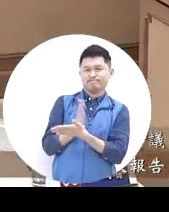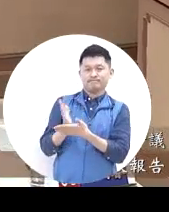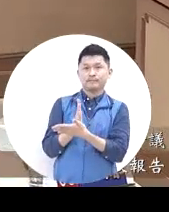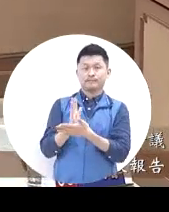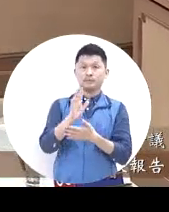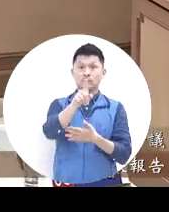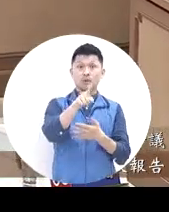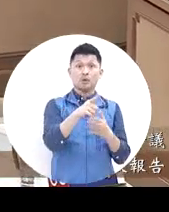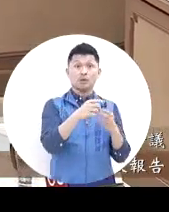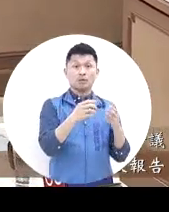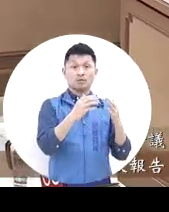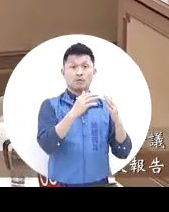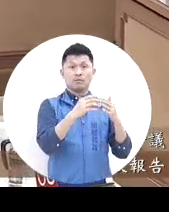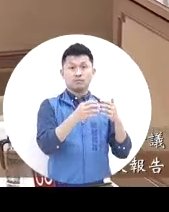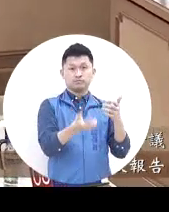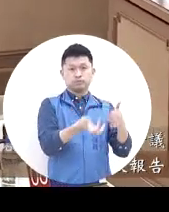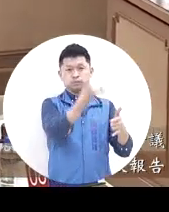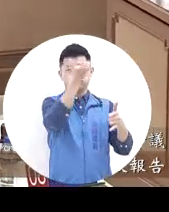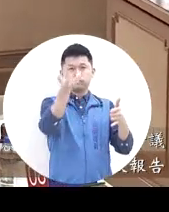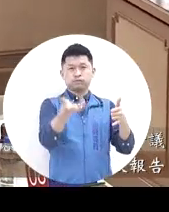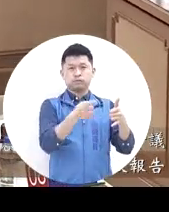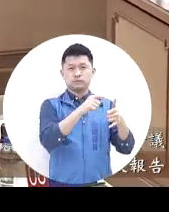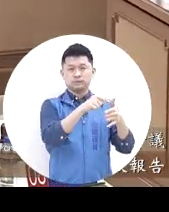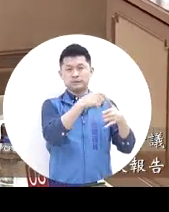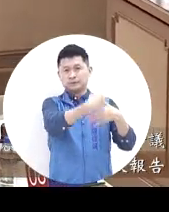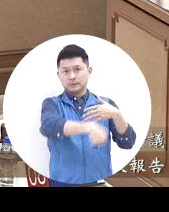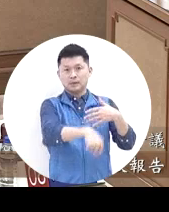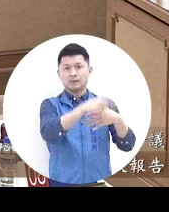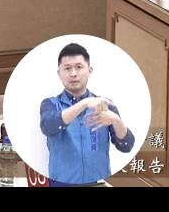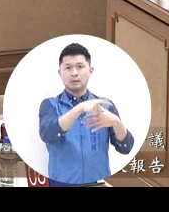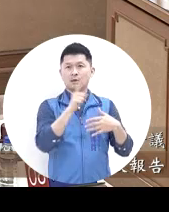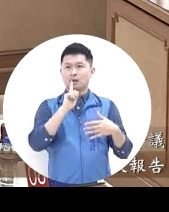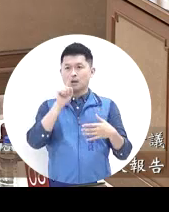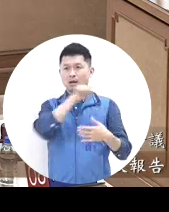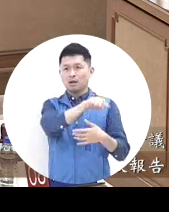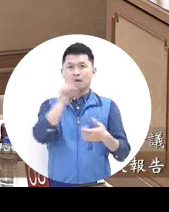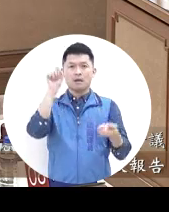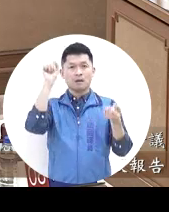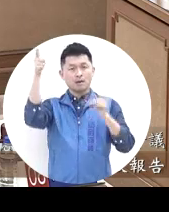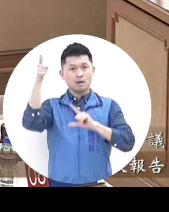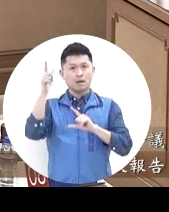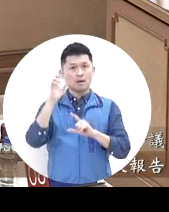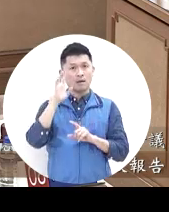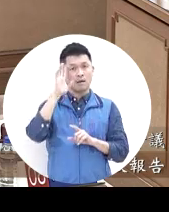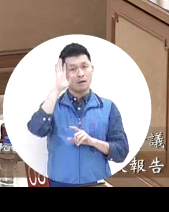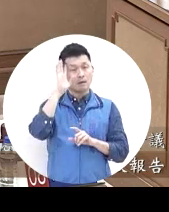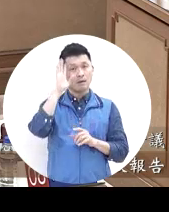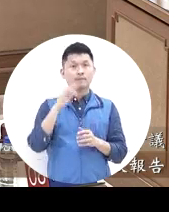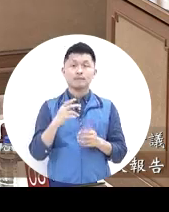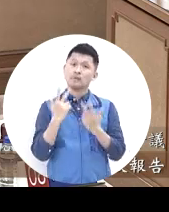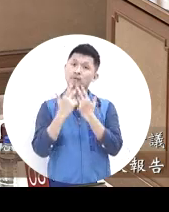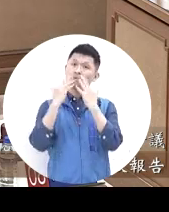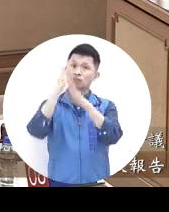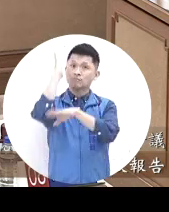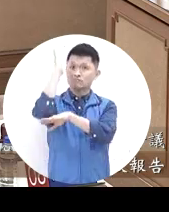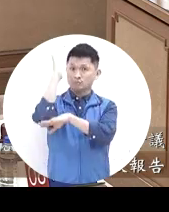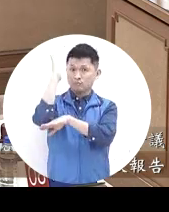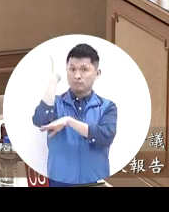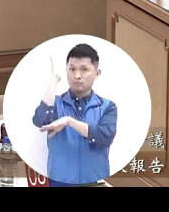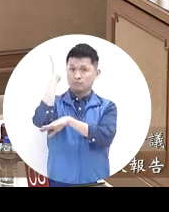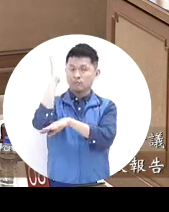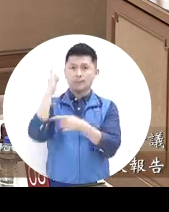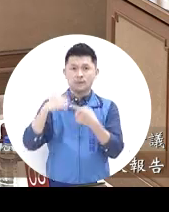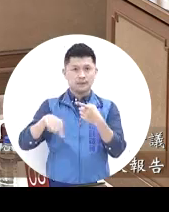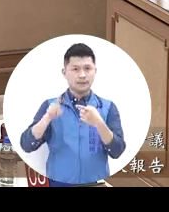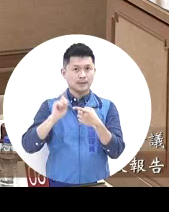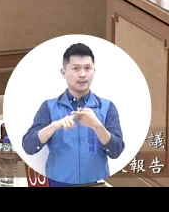供个讯息给我说，这个跟他们所讲的不一样。那你不一样的时候， 是不是我们新北市政府也应该